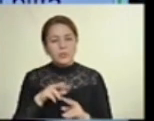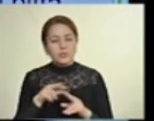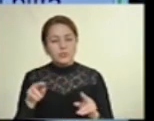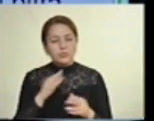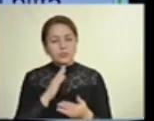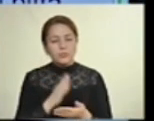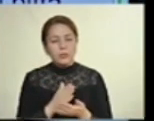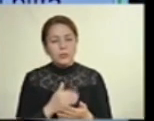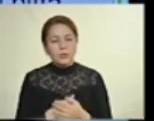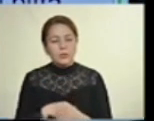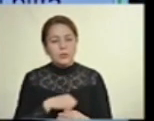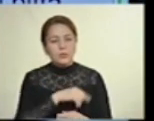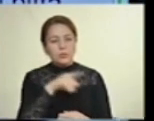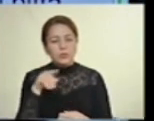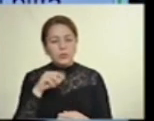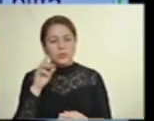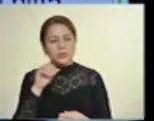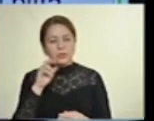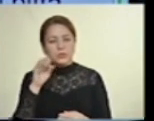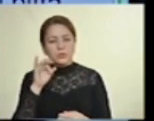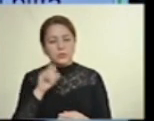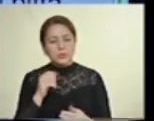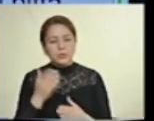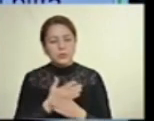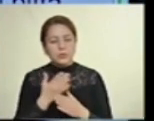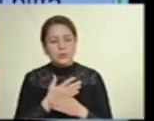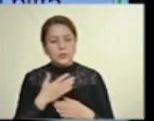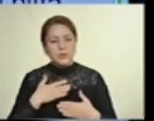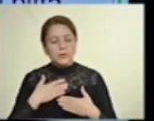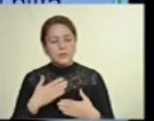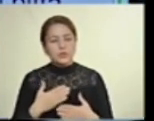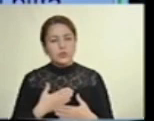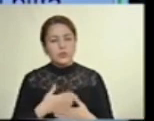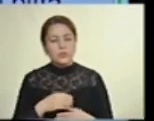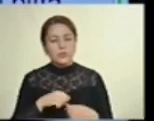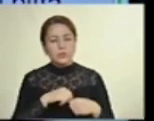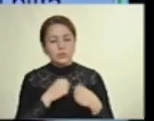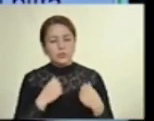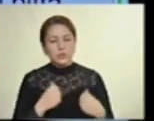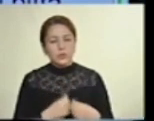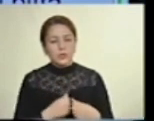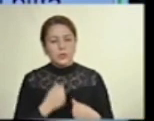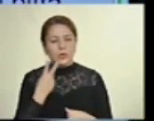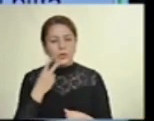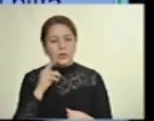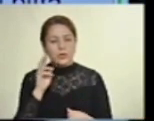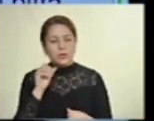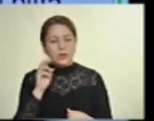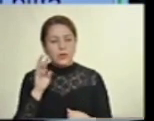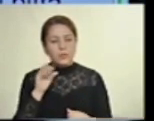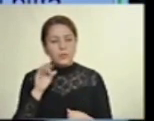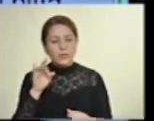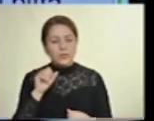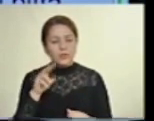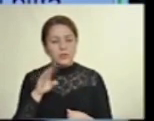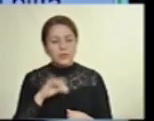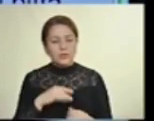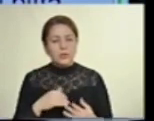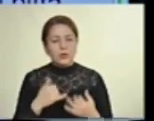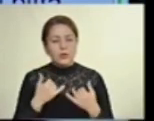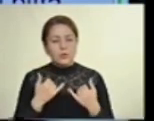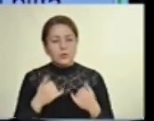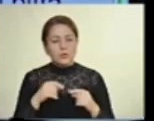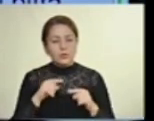iborat. Ular javrasi orqali nafas oladi. Yuragi ikki kamerali. Keling, mana